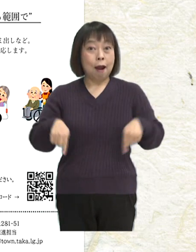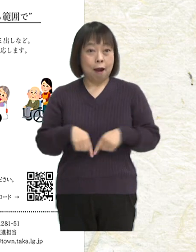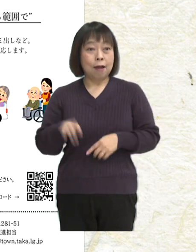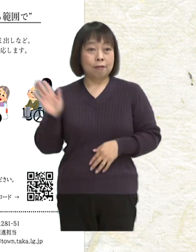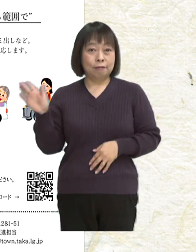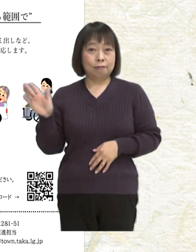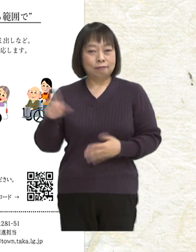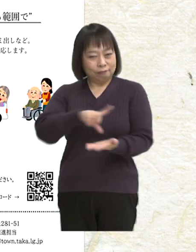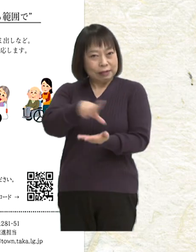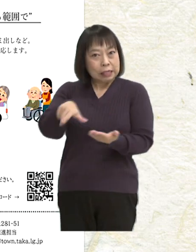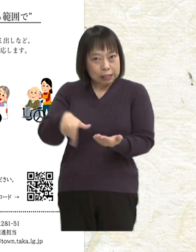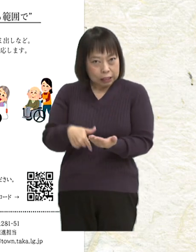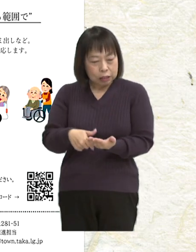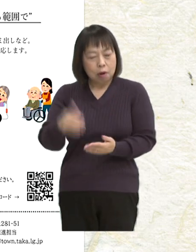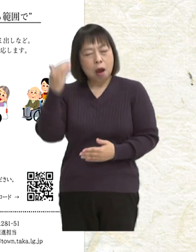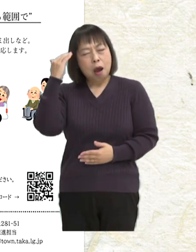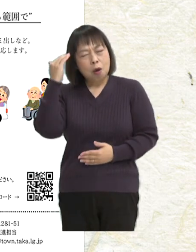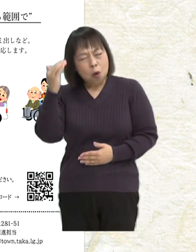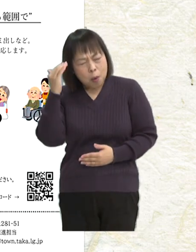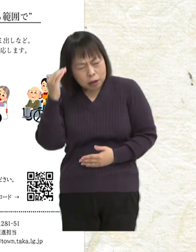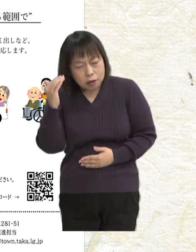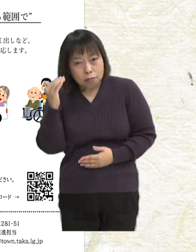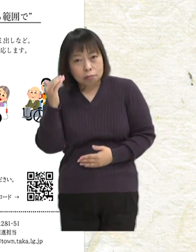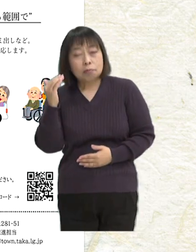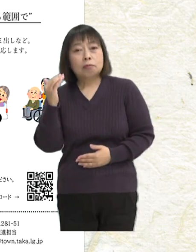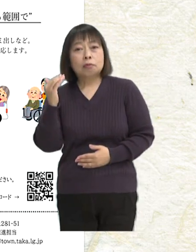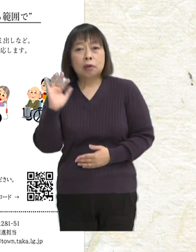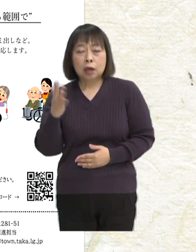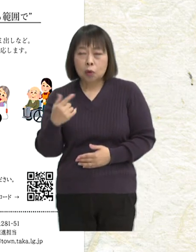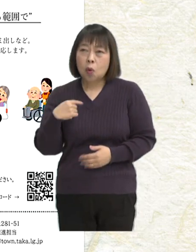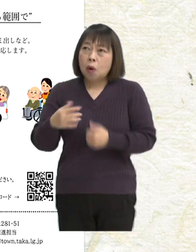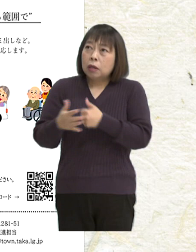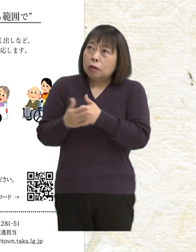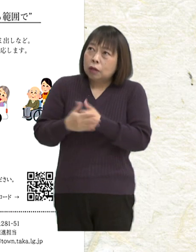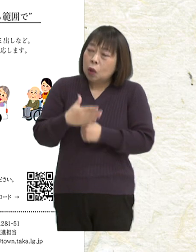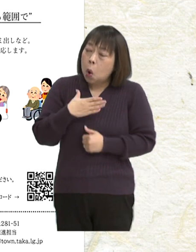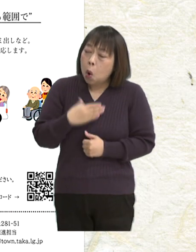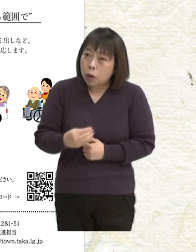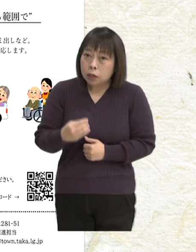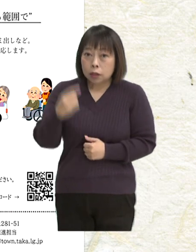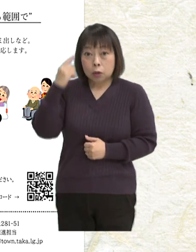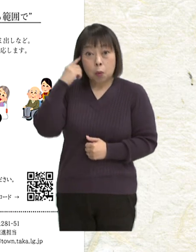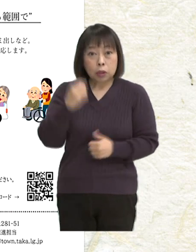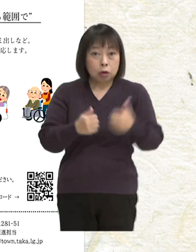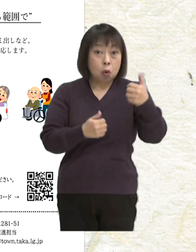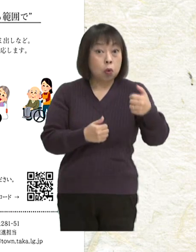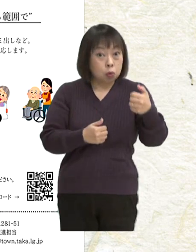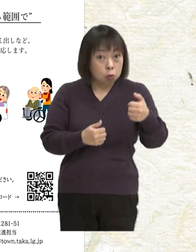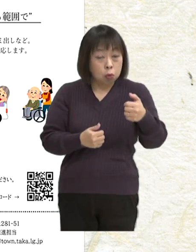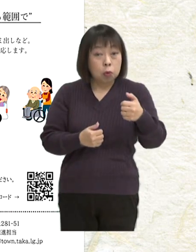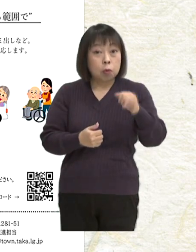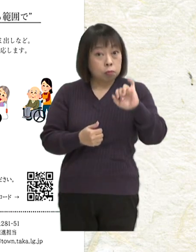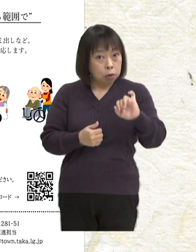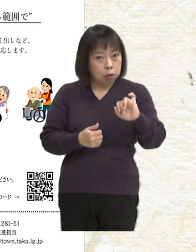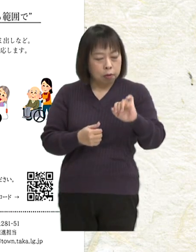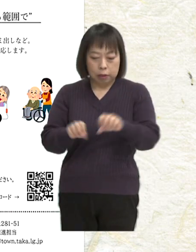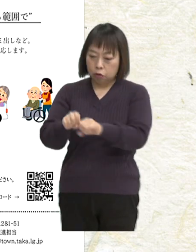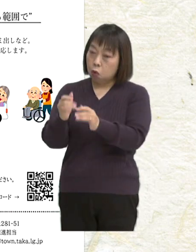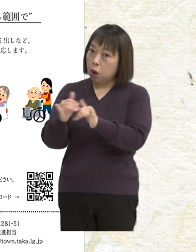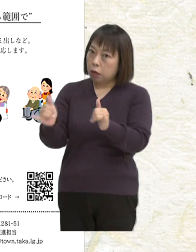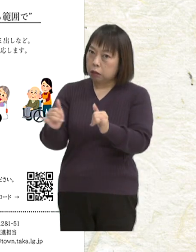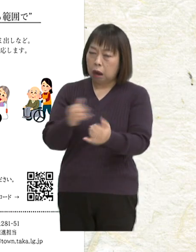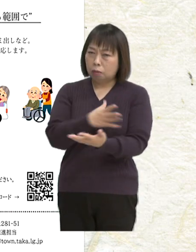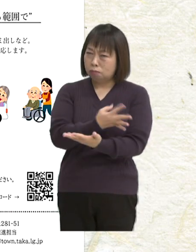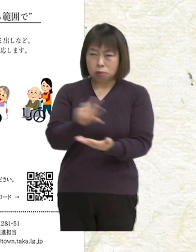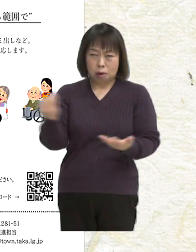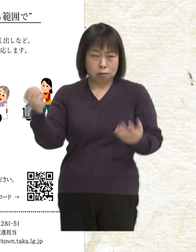地域には困りごとを抱えて手助けしてほしいと思っているお年寄りや障害がある人がたくさんい